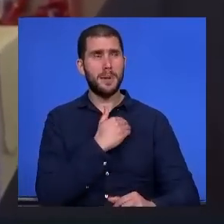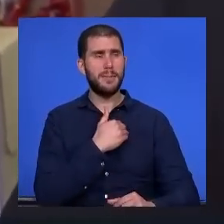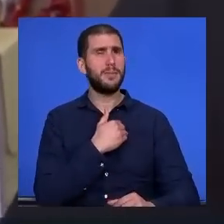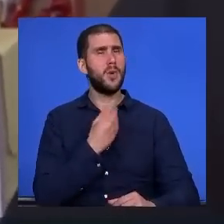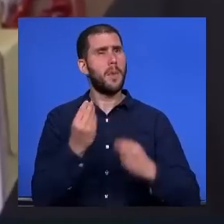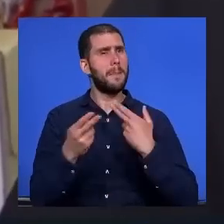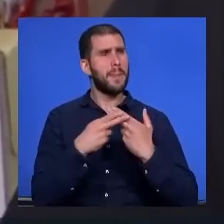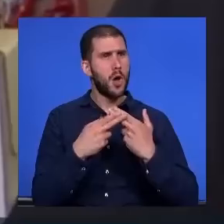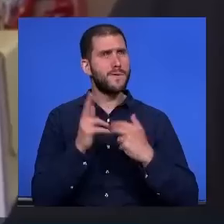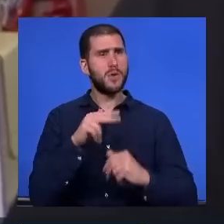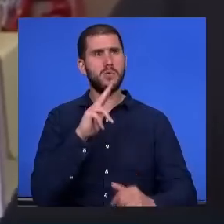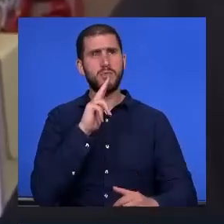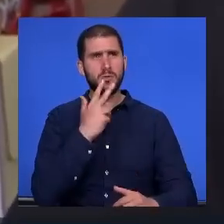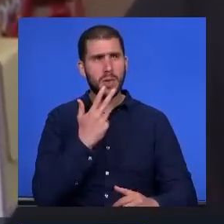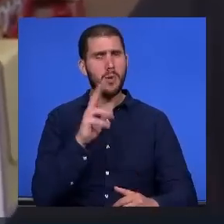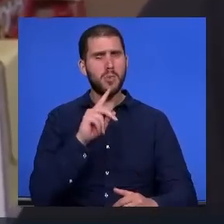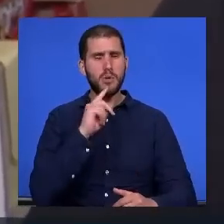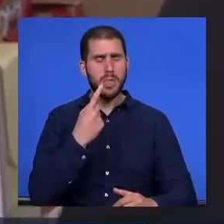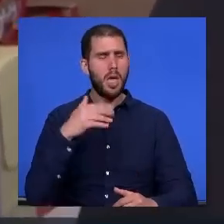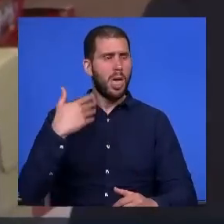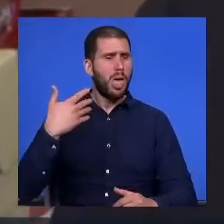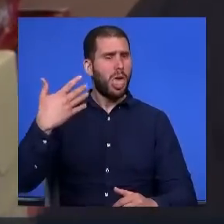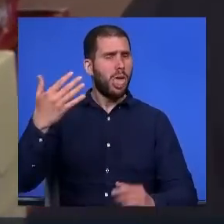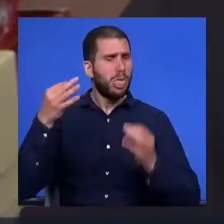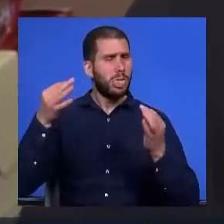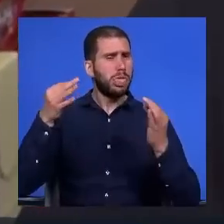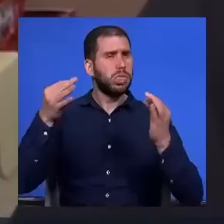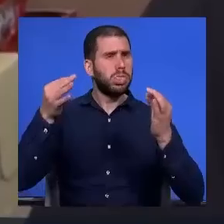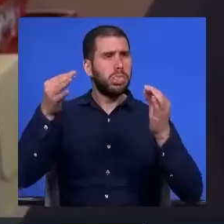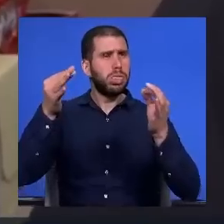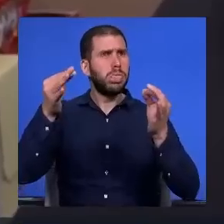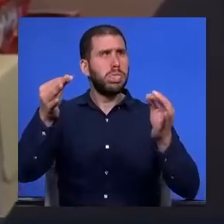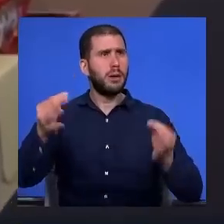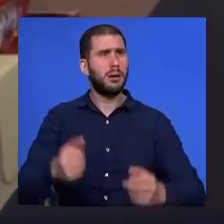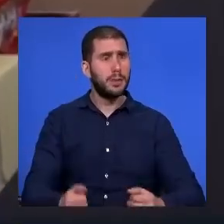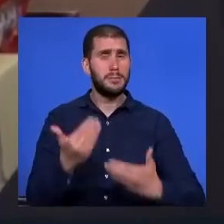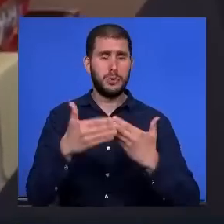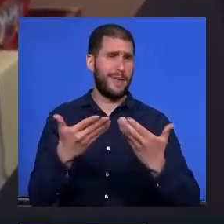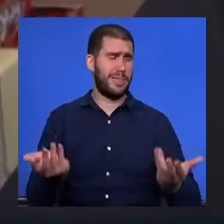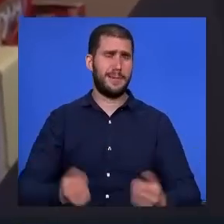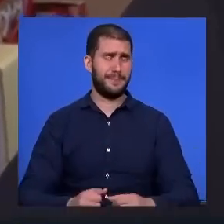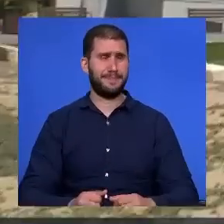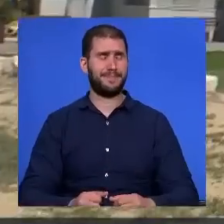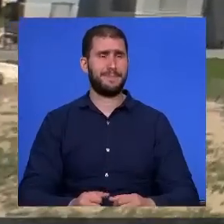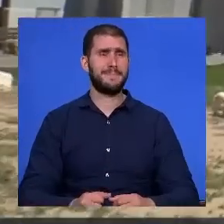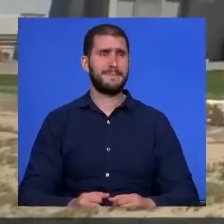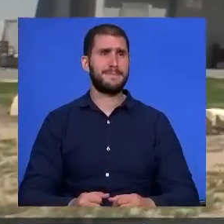לנו שיהיה עוד מעט, עוד 3 שנים, עוד שנה, אבל בסוף אין.